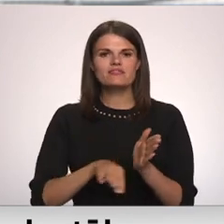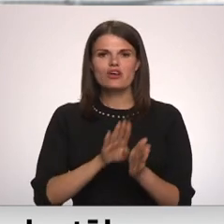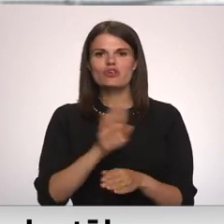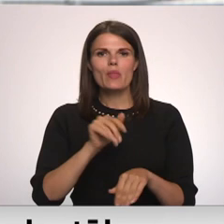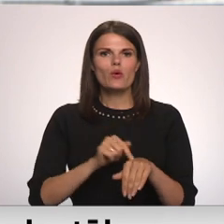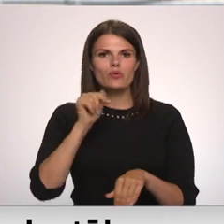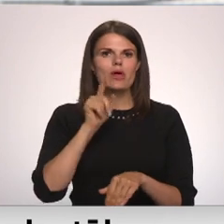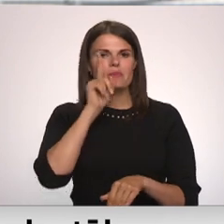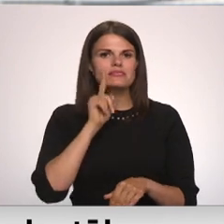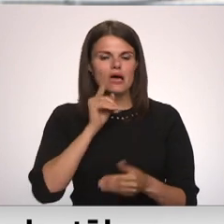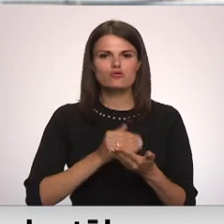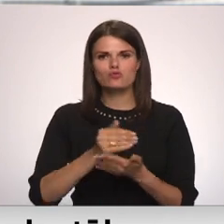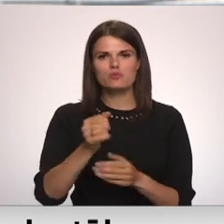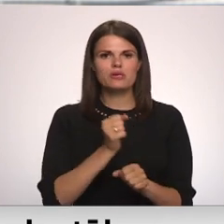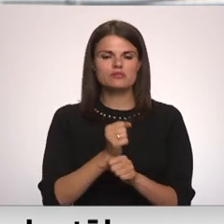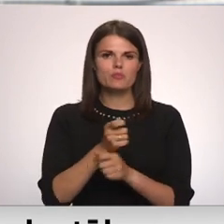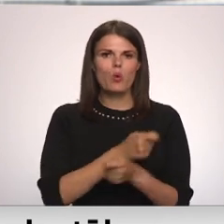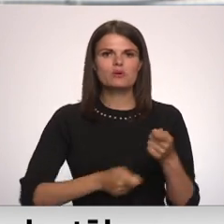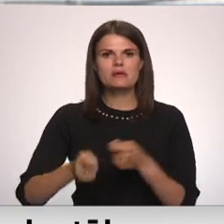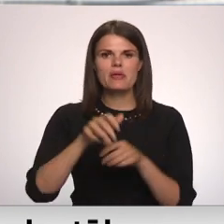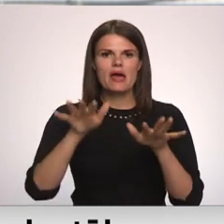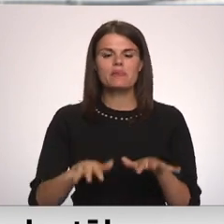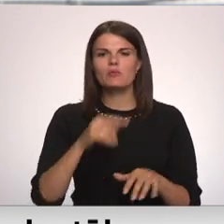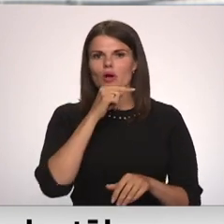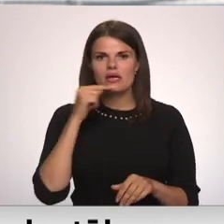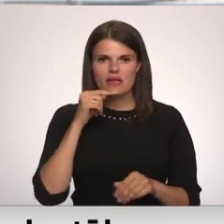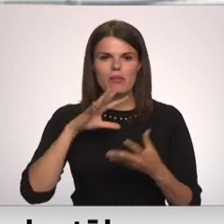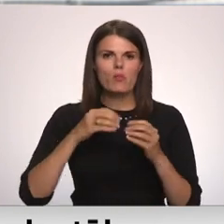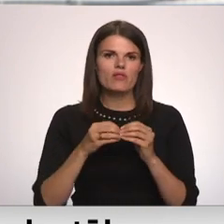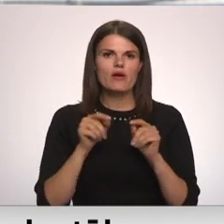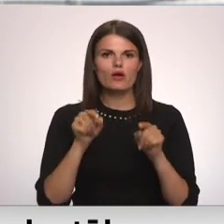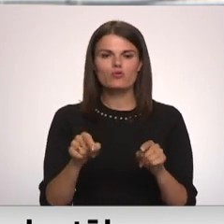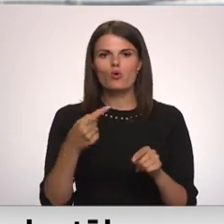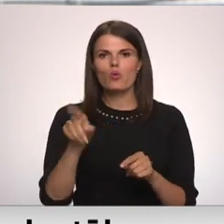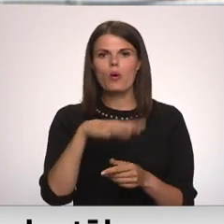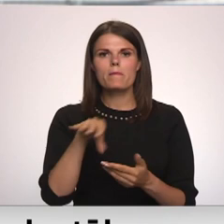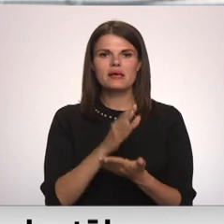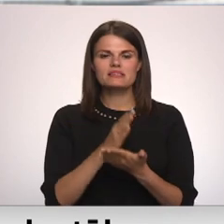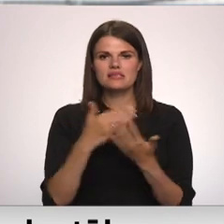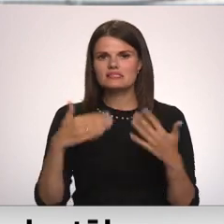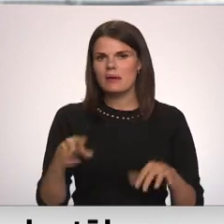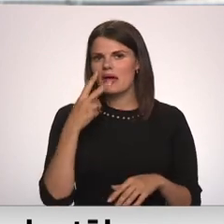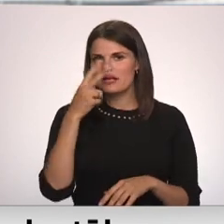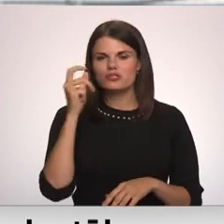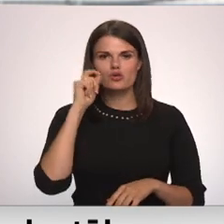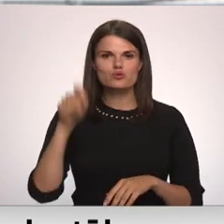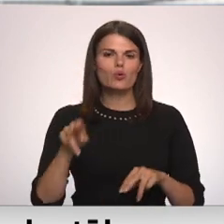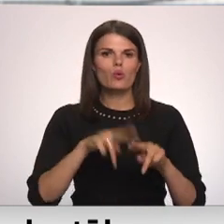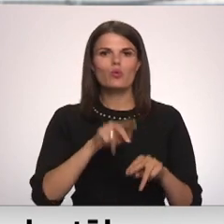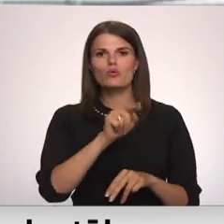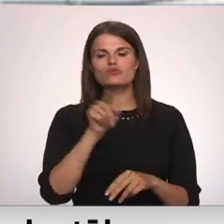ērti, turpinot nodarboties ar uzņēmējdarbību Krievijā. Ņemot vērā to, ko mēs esam redzējuši Ukrainā un arī